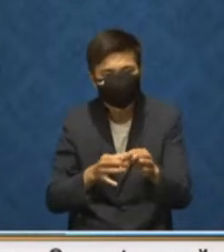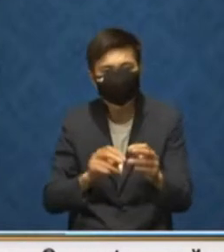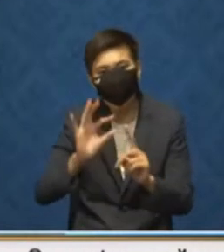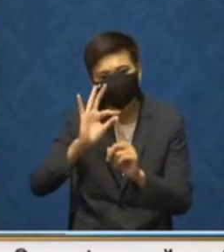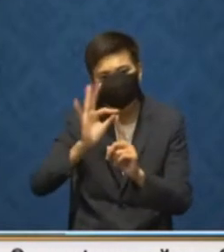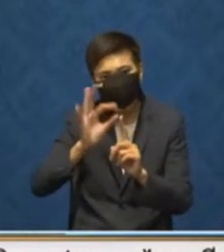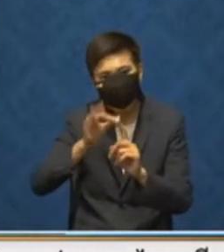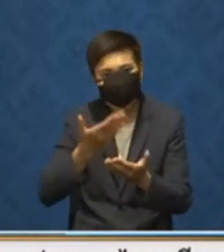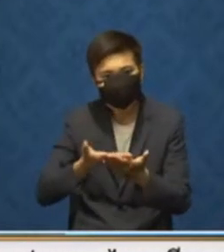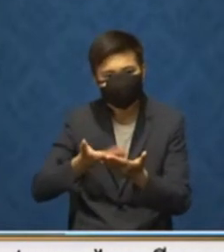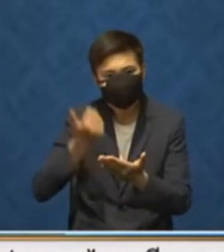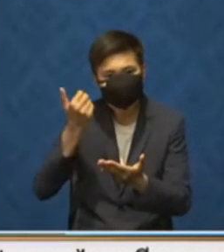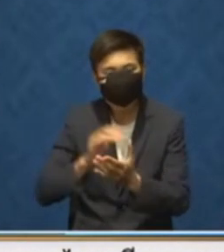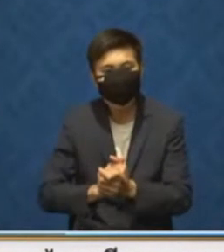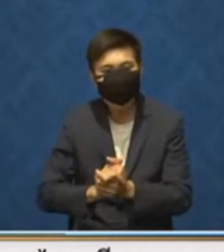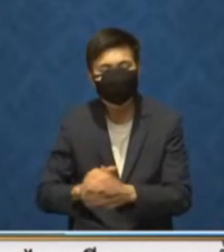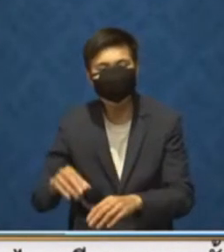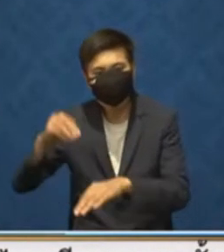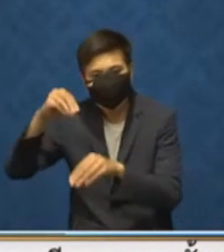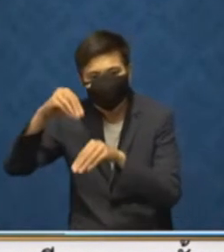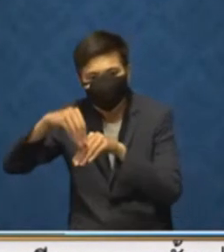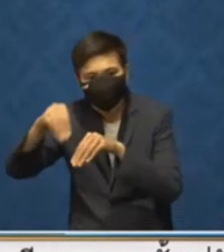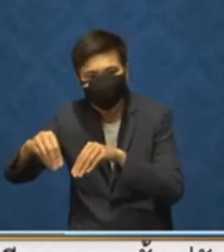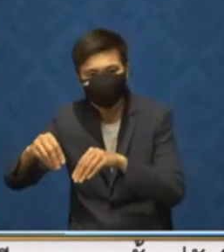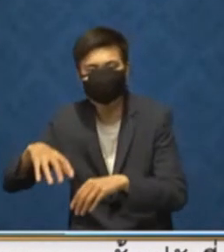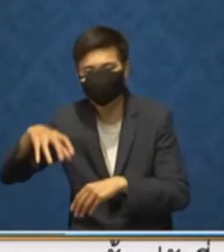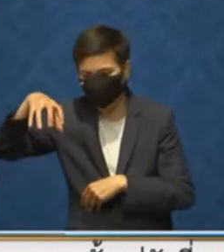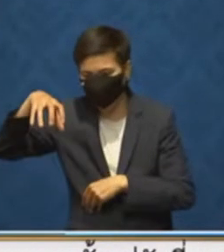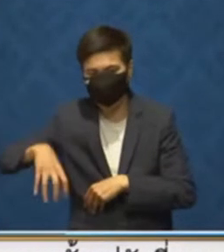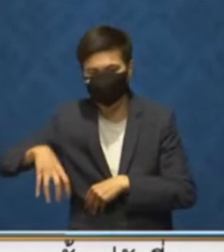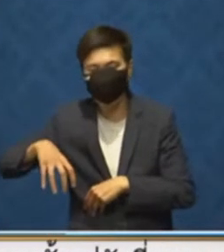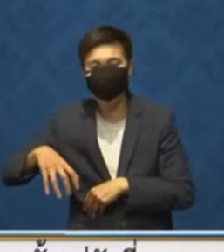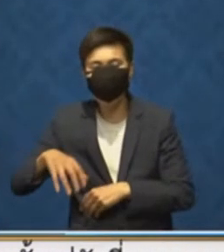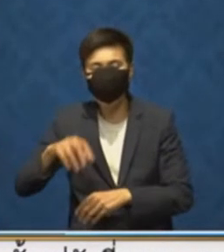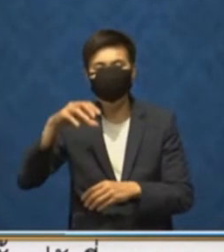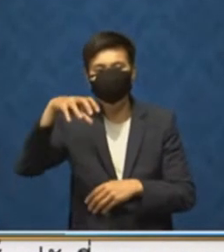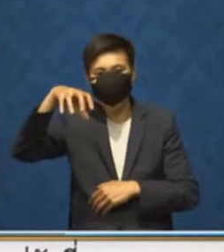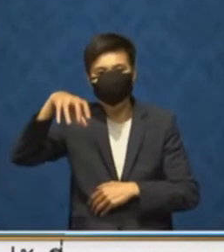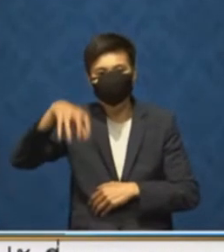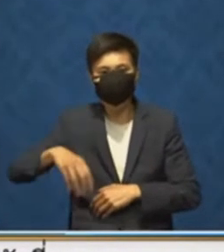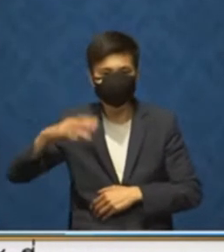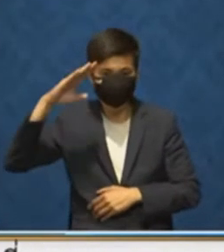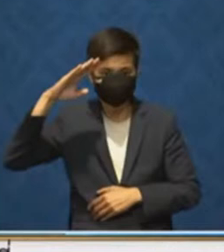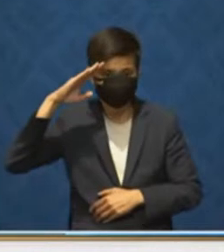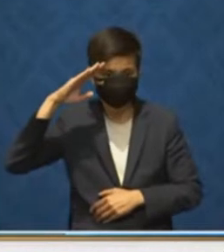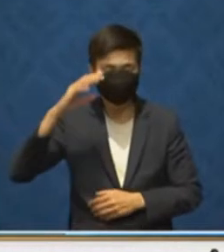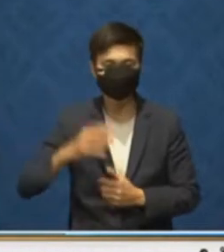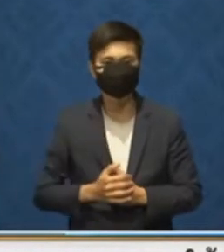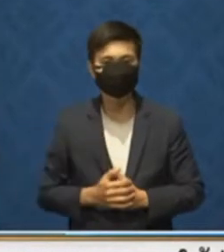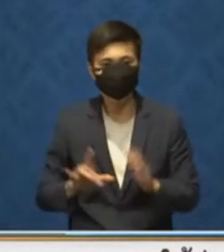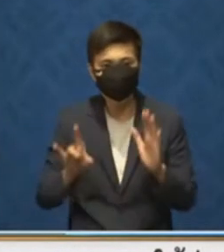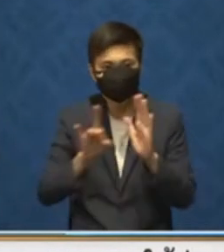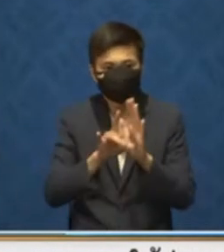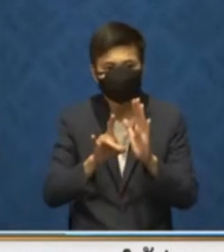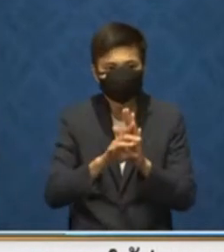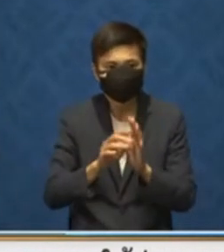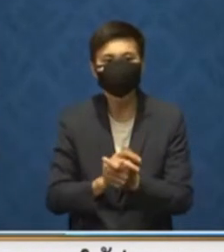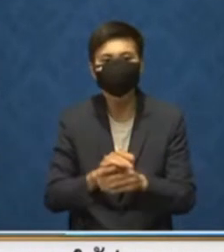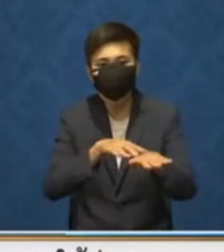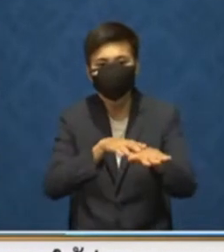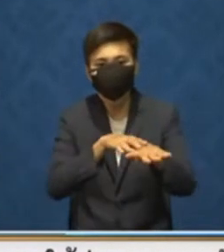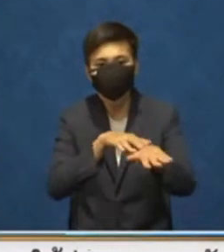สหานอากาศเยอะแยะนะครับผมไม่ขอญาติไม่อ่านนะแต่ว่าสุดท้ายนี้โสดนี่รถติด